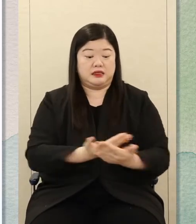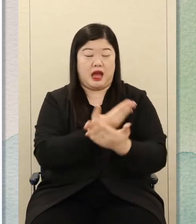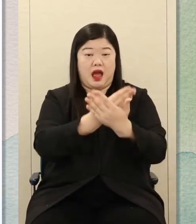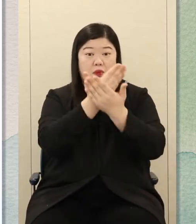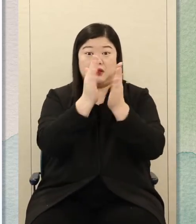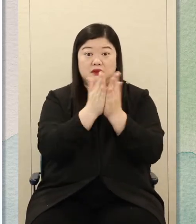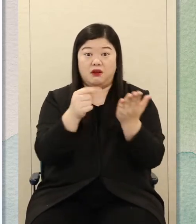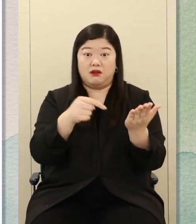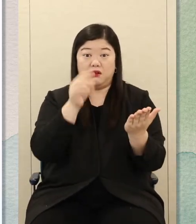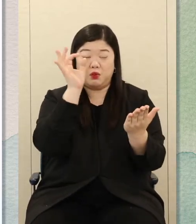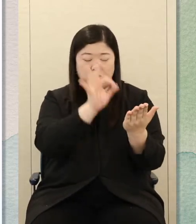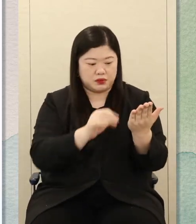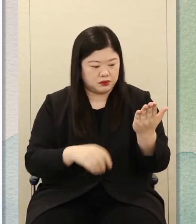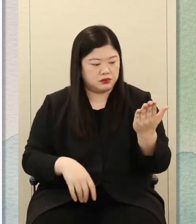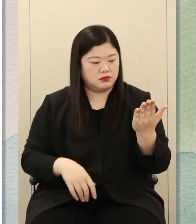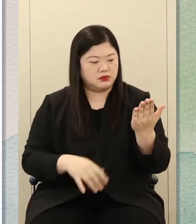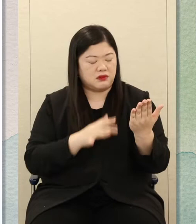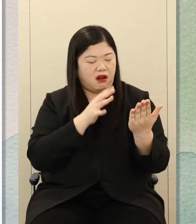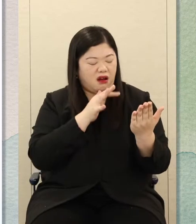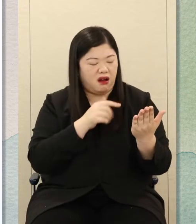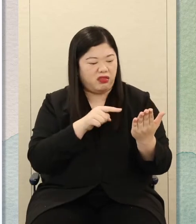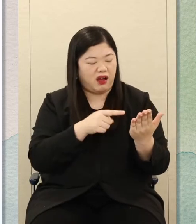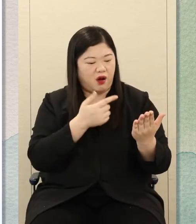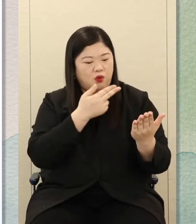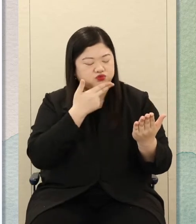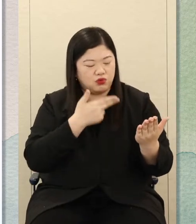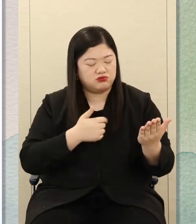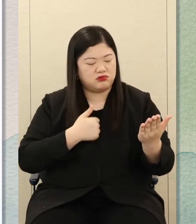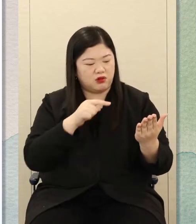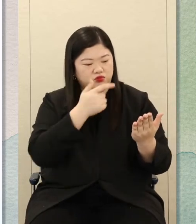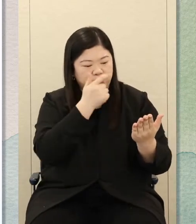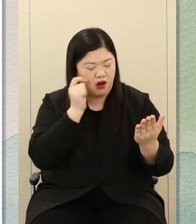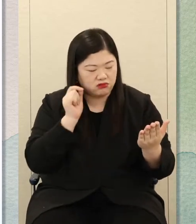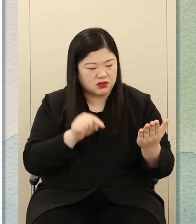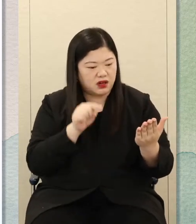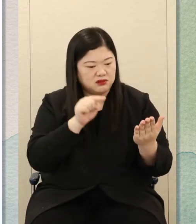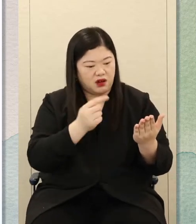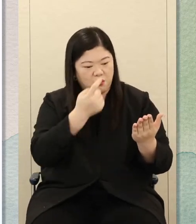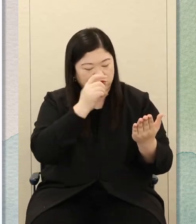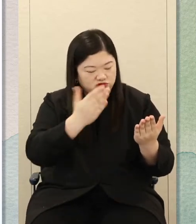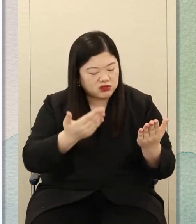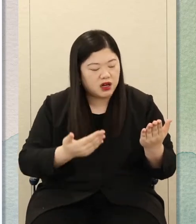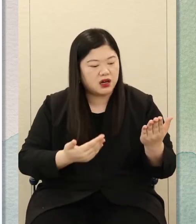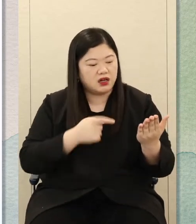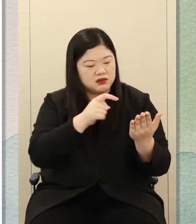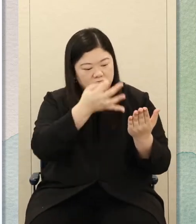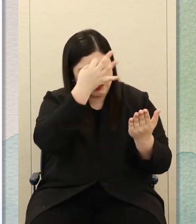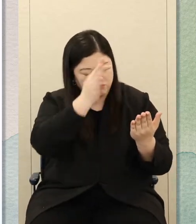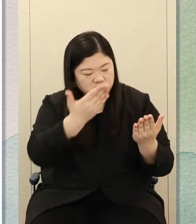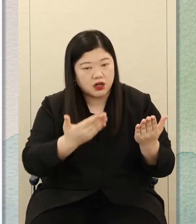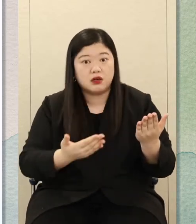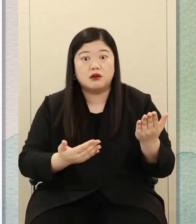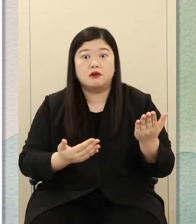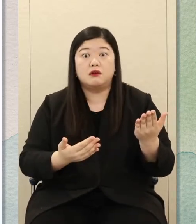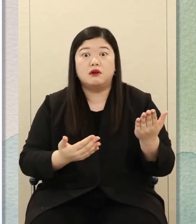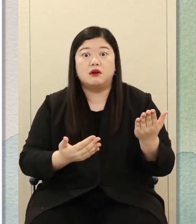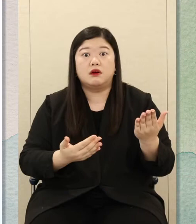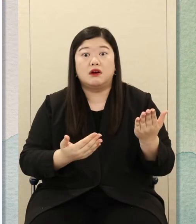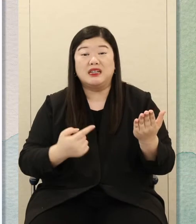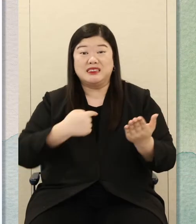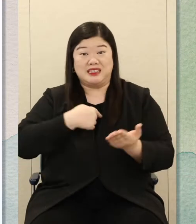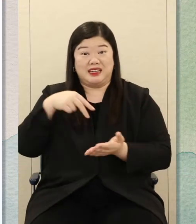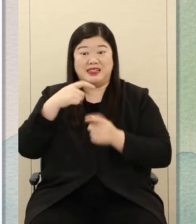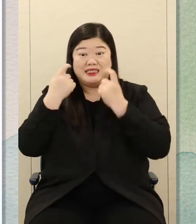개발이다. 이렇게 좋은 방법이 많은데 나는 여전히 못하고 있어. 이런 죄책감을 계속 개발하는, 너무 안 좋아요. 제가